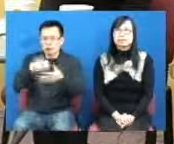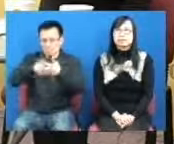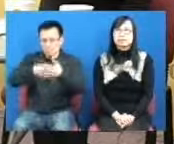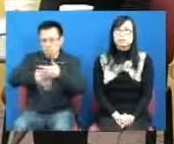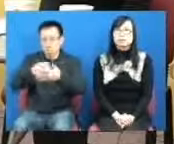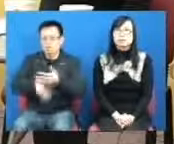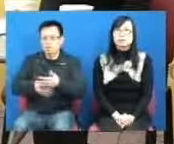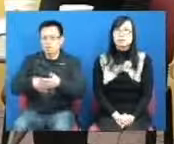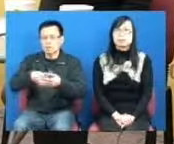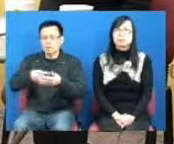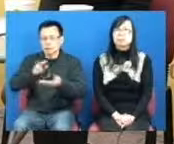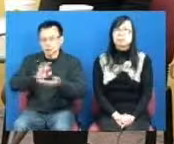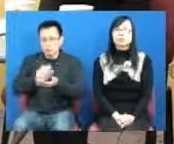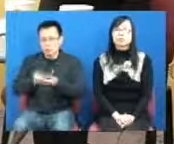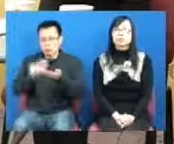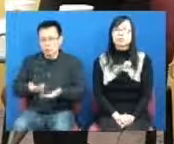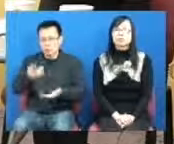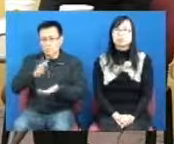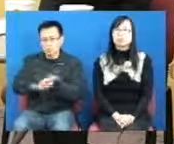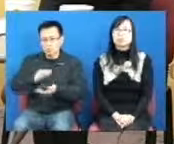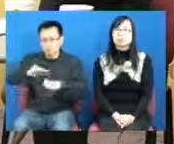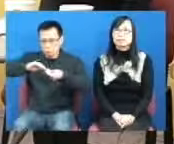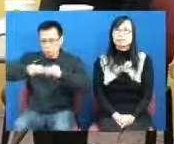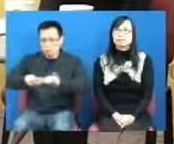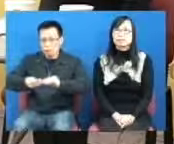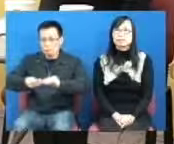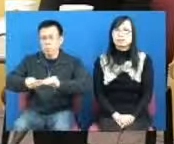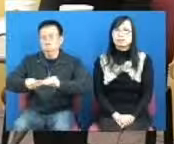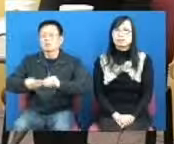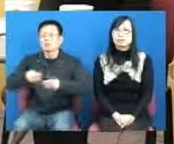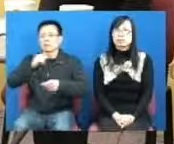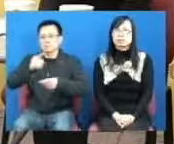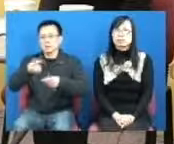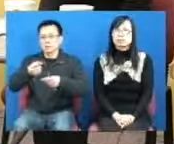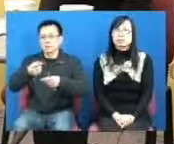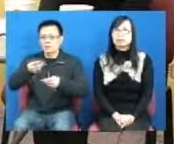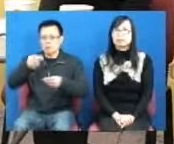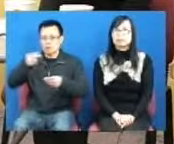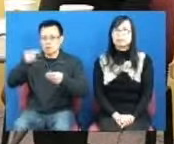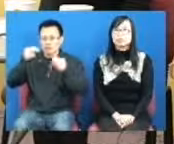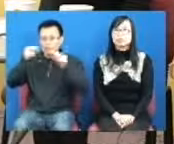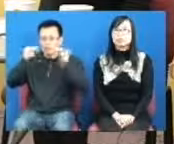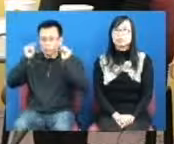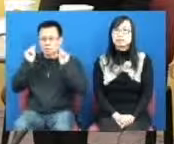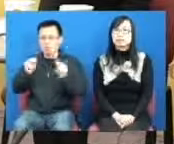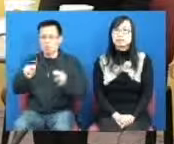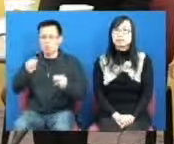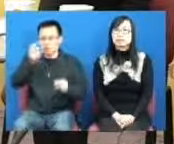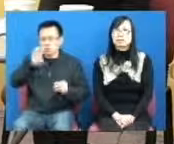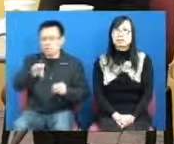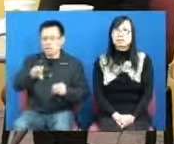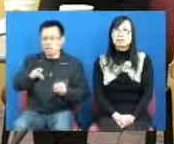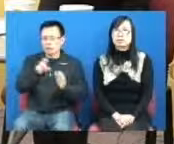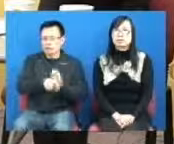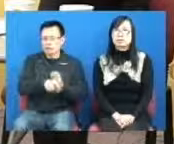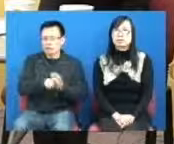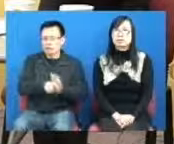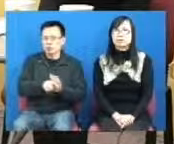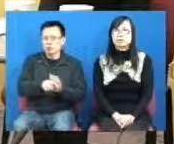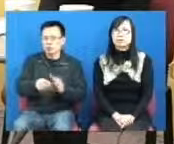正正是反過來我們是有七百多億的盈餘亦都有六千多差不多